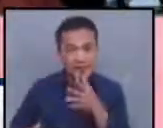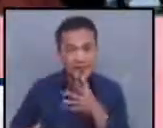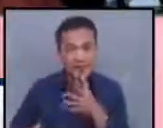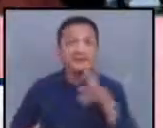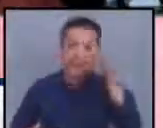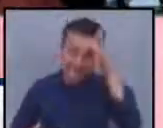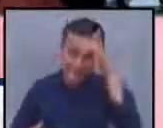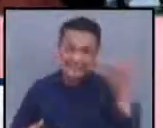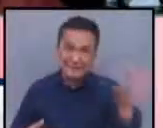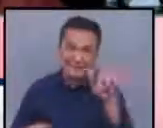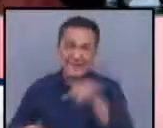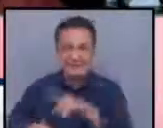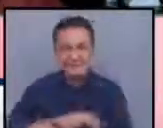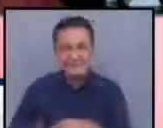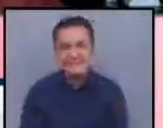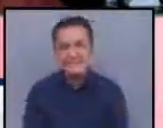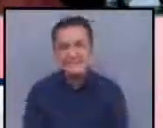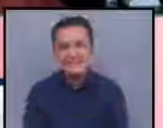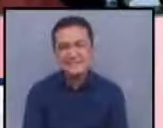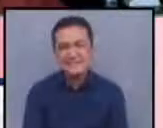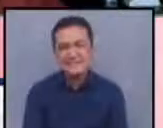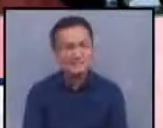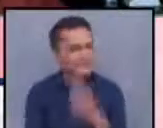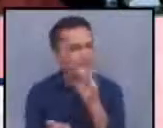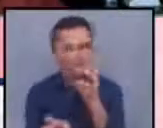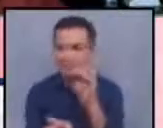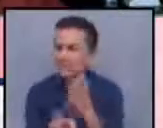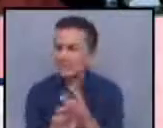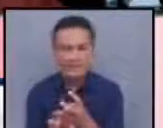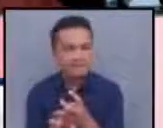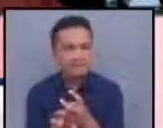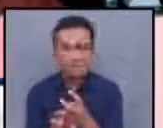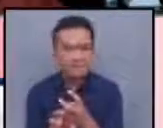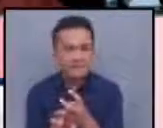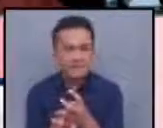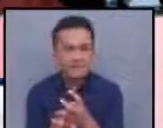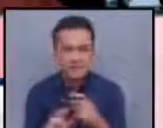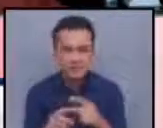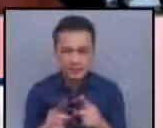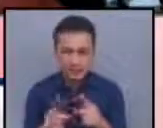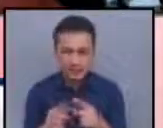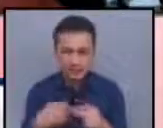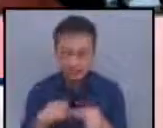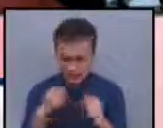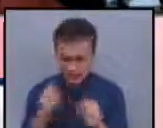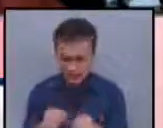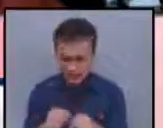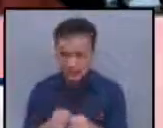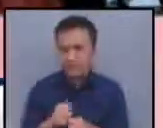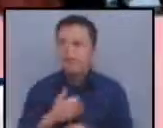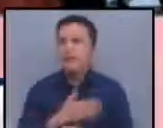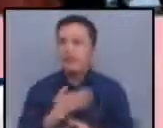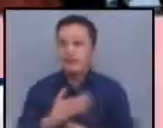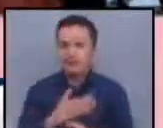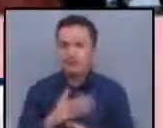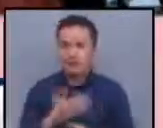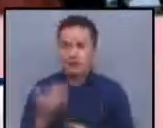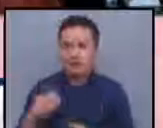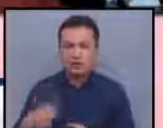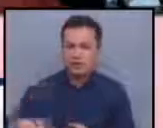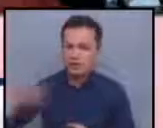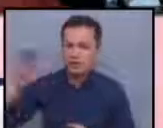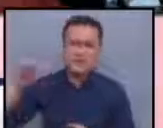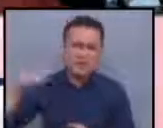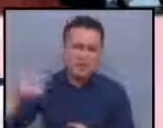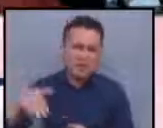Parang, mahirap talaga. Pero still, nakaya ko naman. Tsaka enjoy, kasi yung anak ko malaki na. Ang aga ko